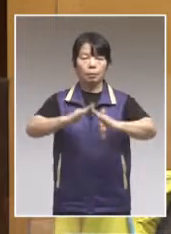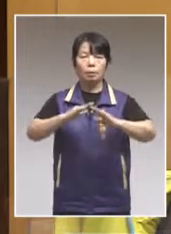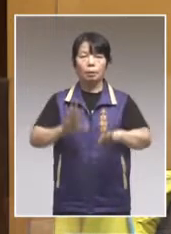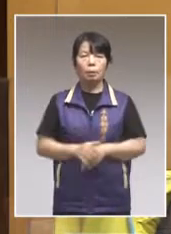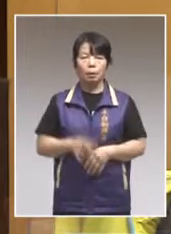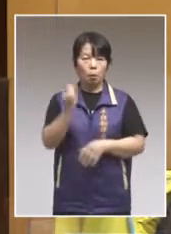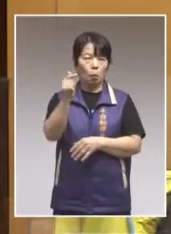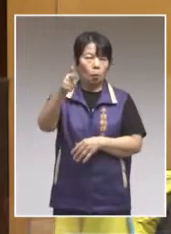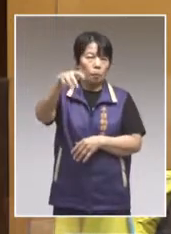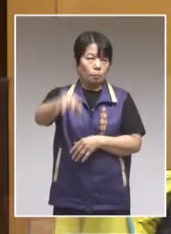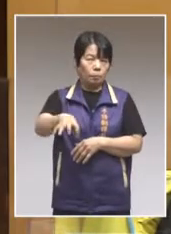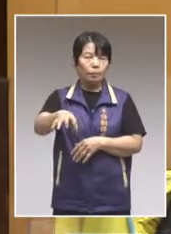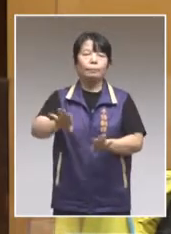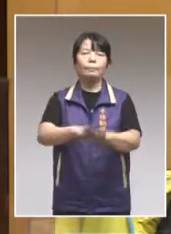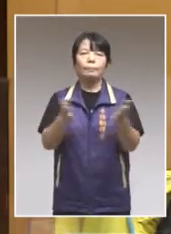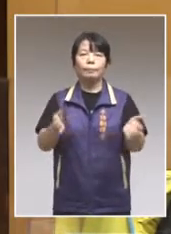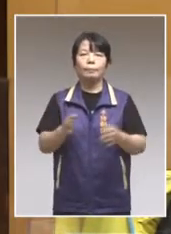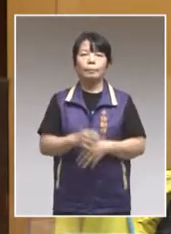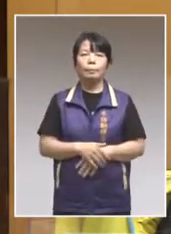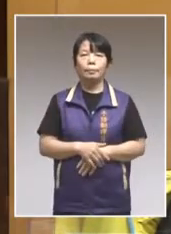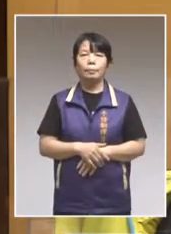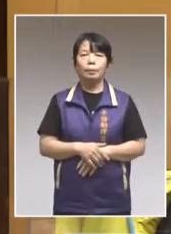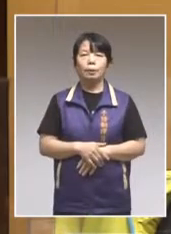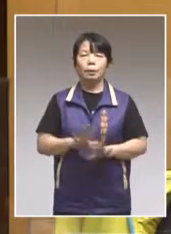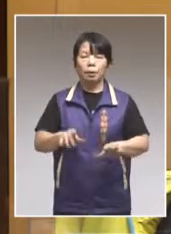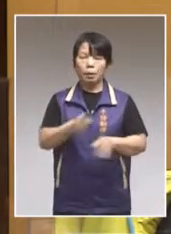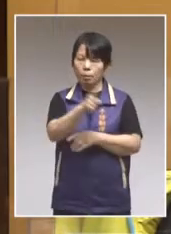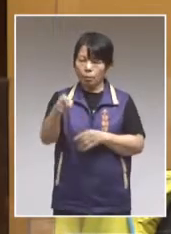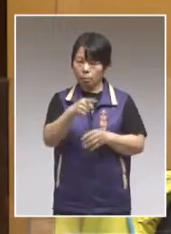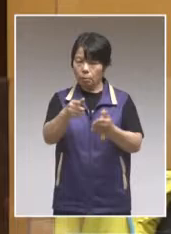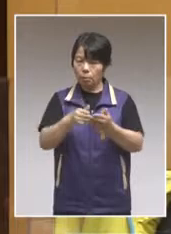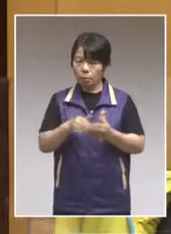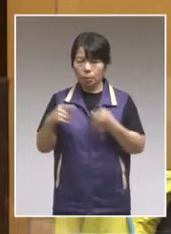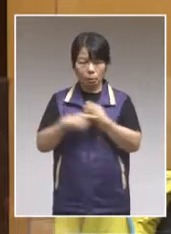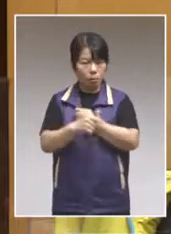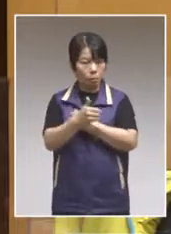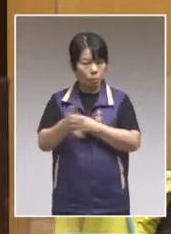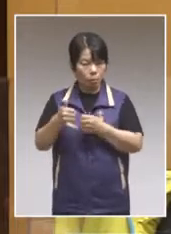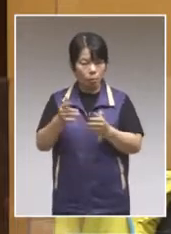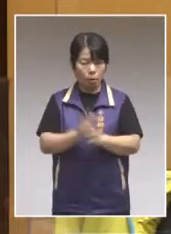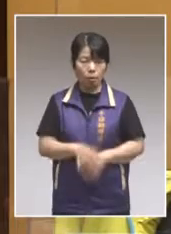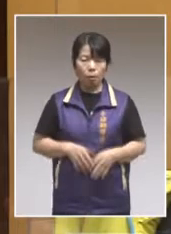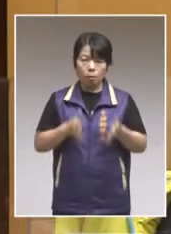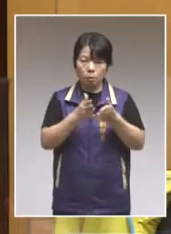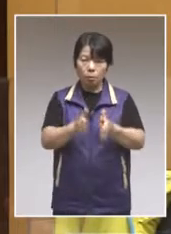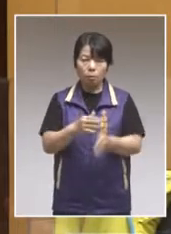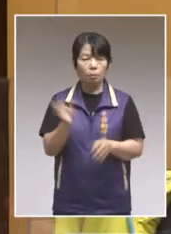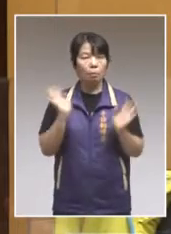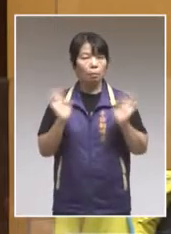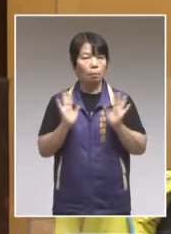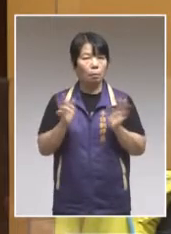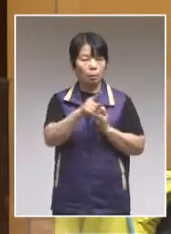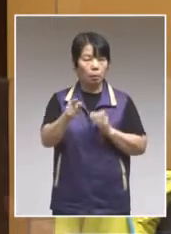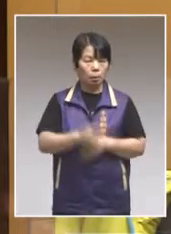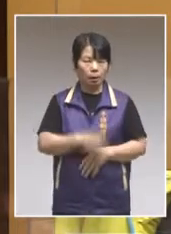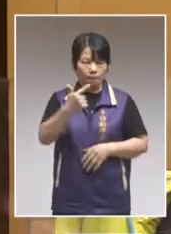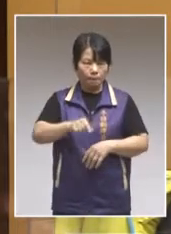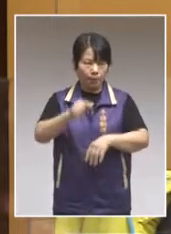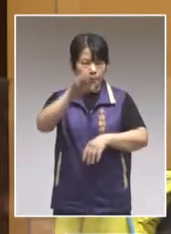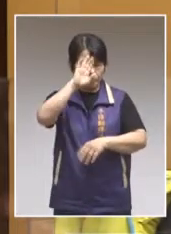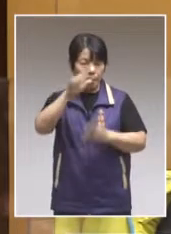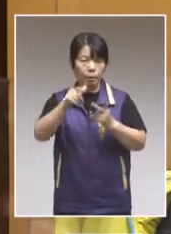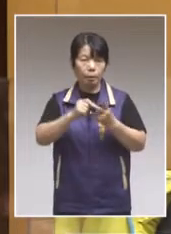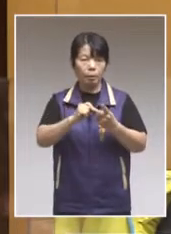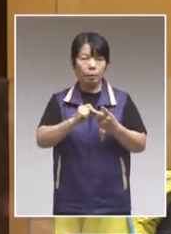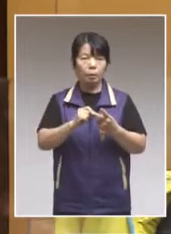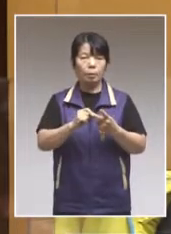乡国小开始，那何美乡研究员认为说，如果从儿童有慢性疾病的话，那强烈建议接